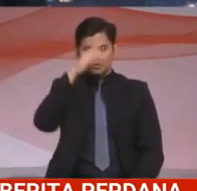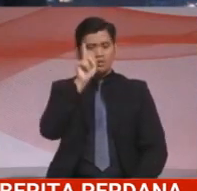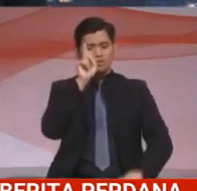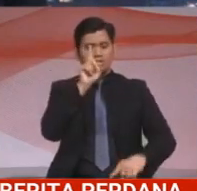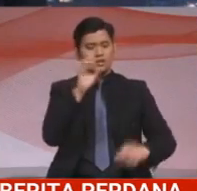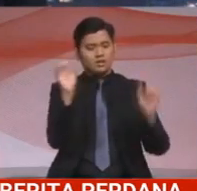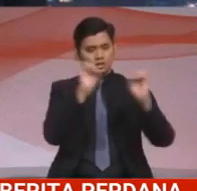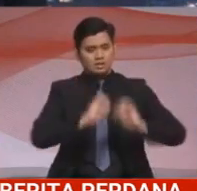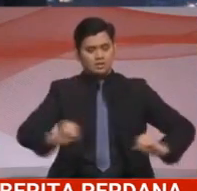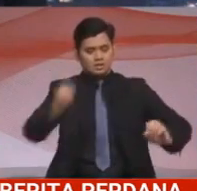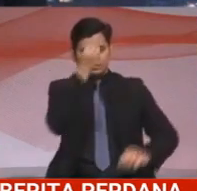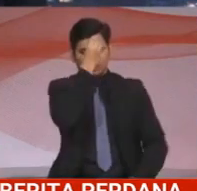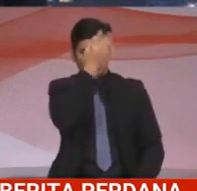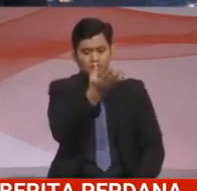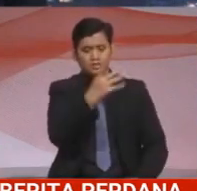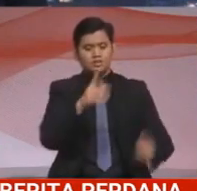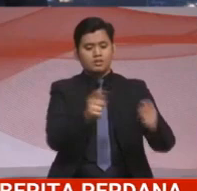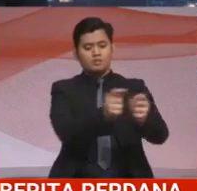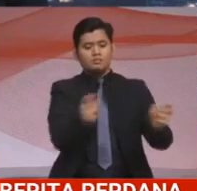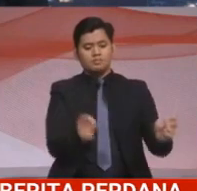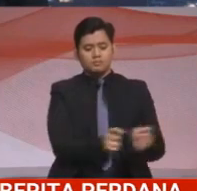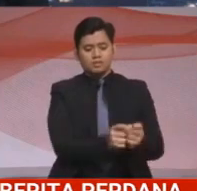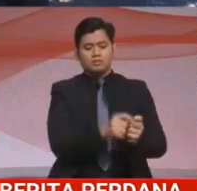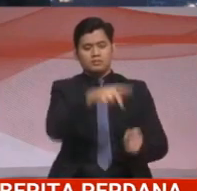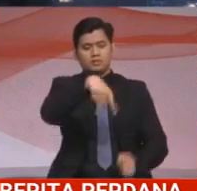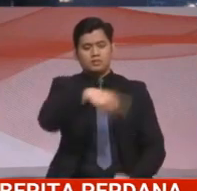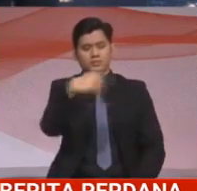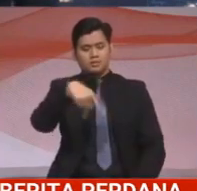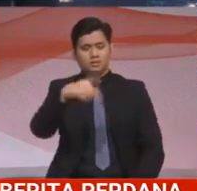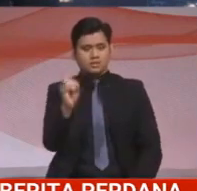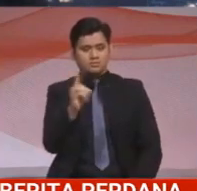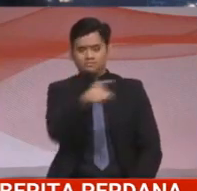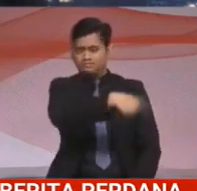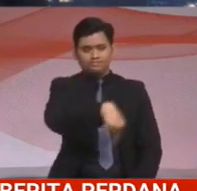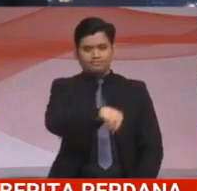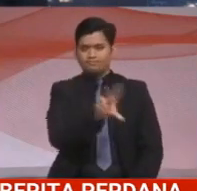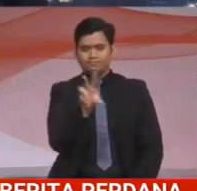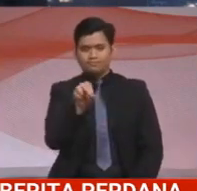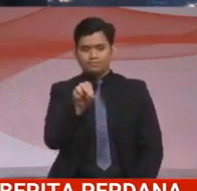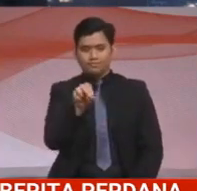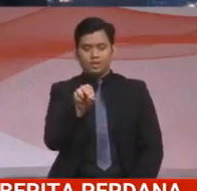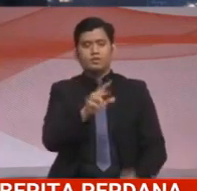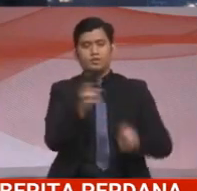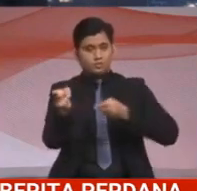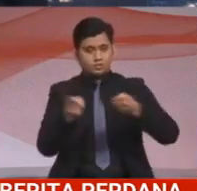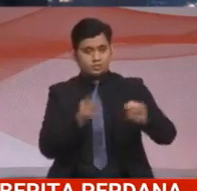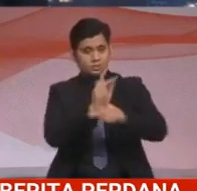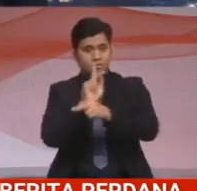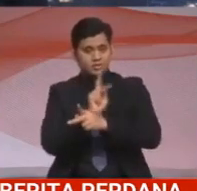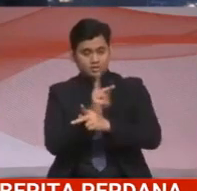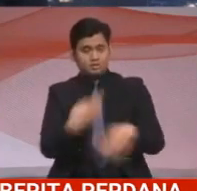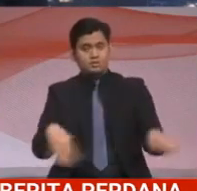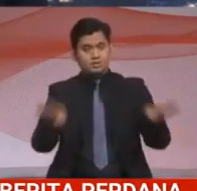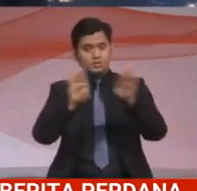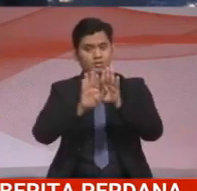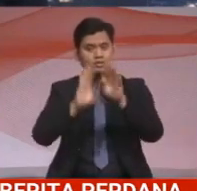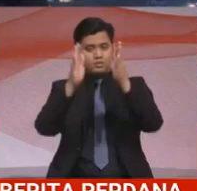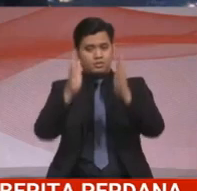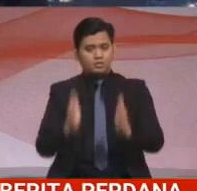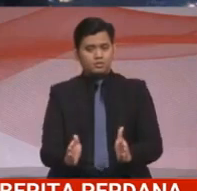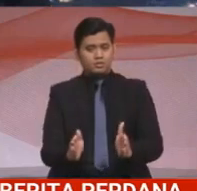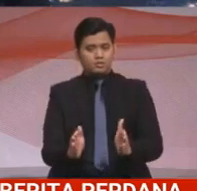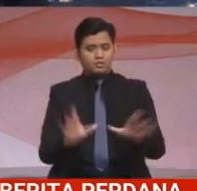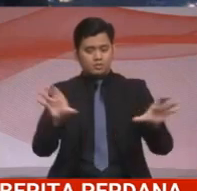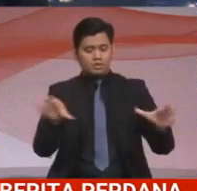sebagai kawasan perintah kaulan pergerakan diperketat tiket Pitik Namun usaha jagaan tersebut akan ditutup kepada orang ramai yang